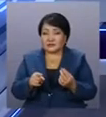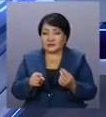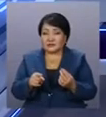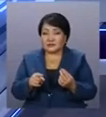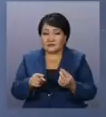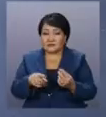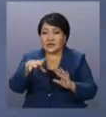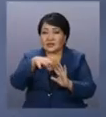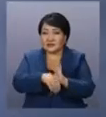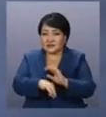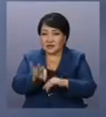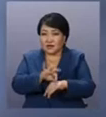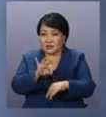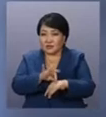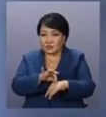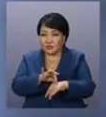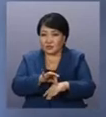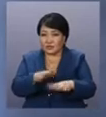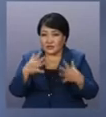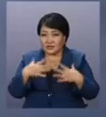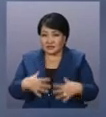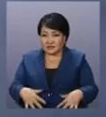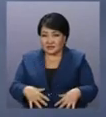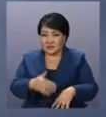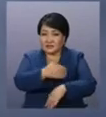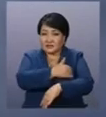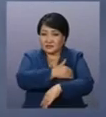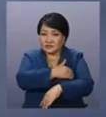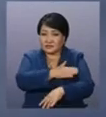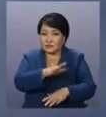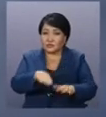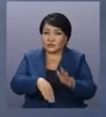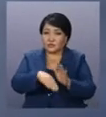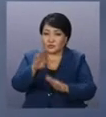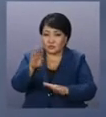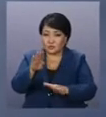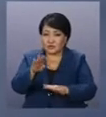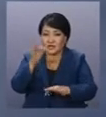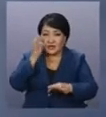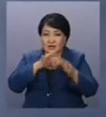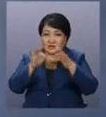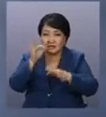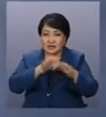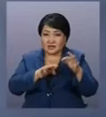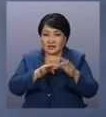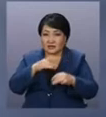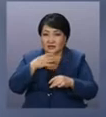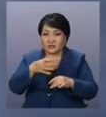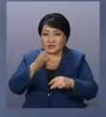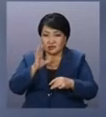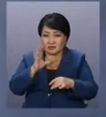жататын аурулар, оларға дене қызуының көтерілуі, дәрі ішкен кезде жаңа дене қызуы